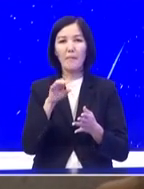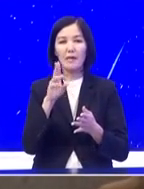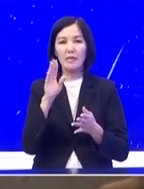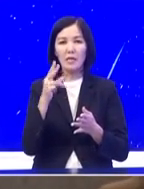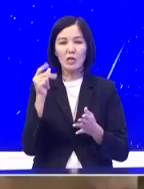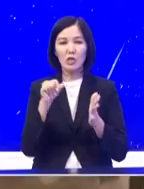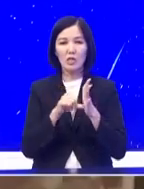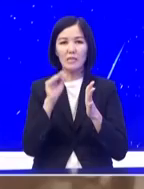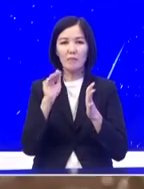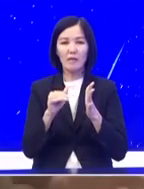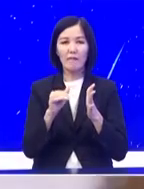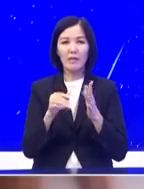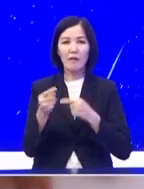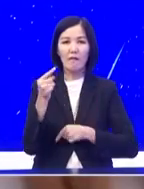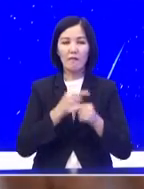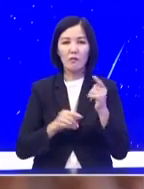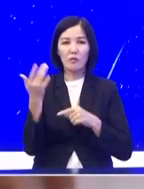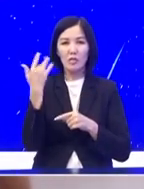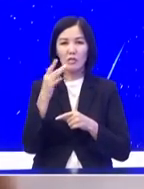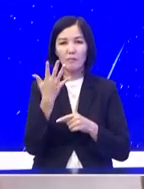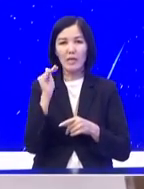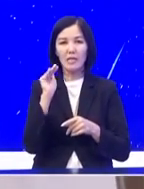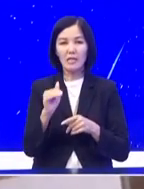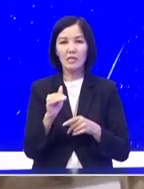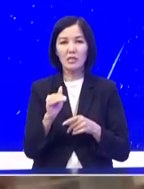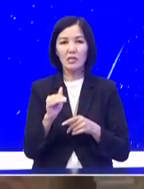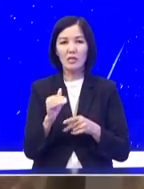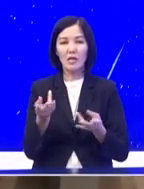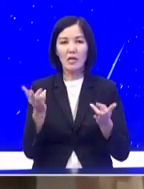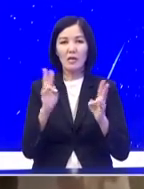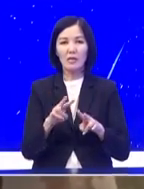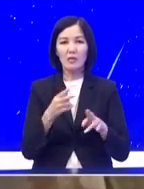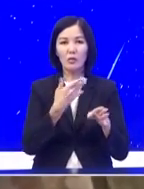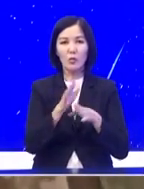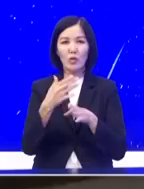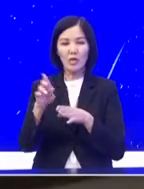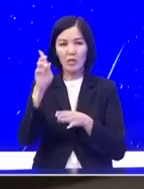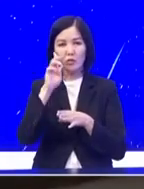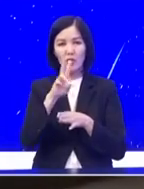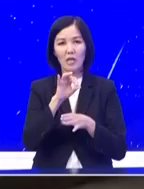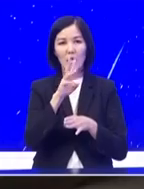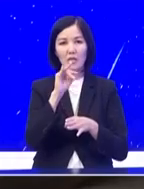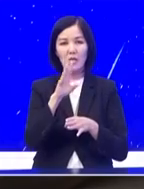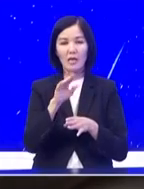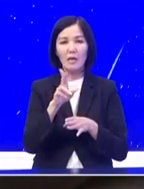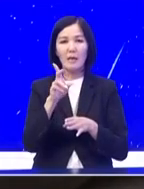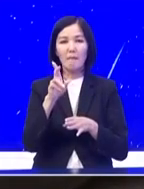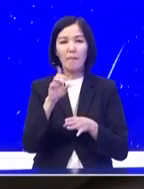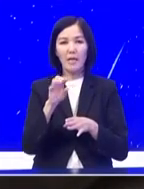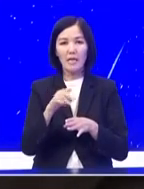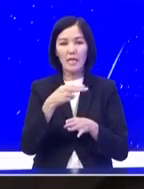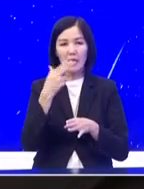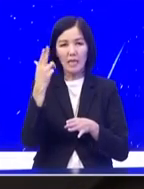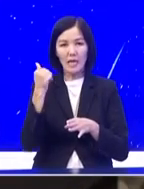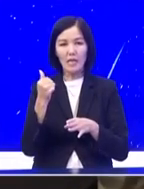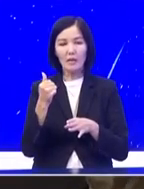тысяч человек вернутся в США, тогда как 5,5 тысяч будут расквартированы в других государствах НАТО, а именно в Бельгии и